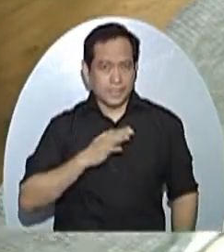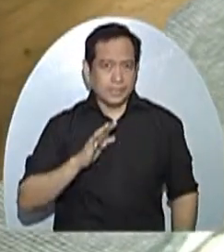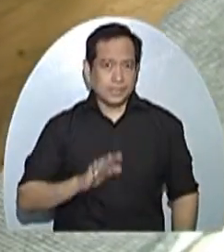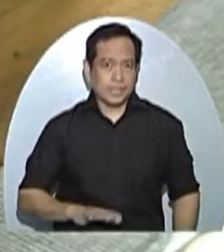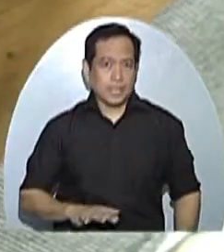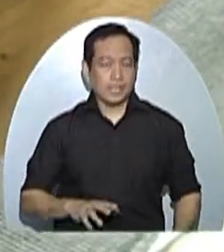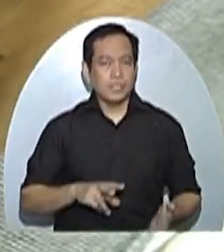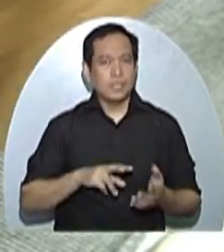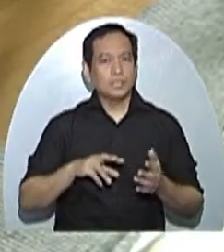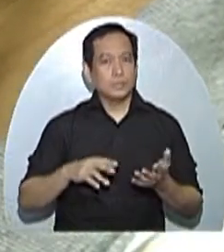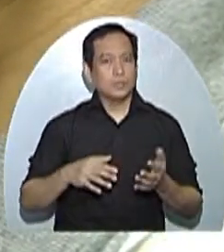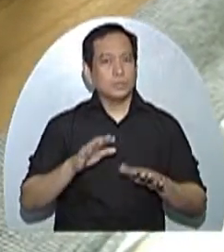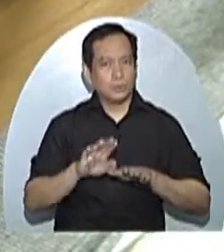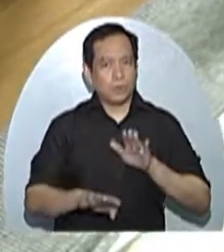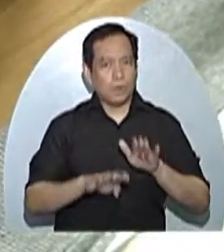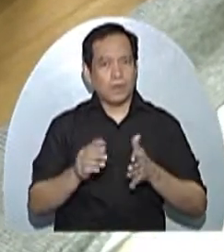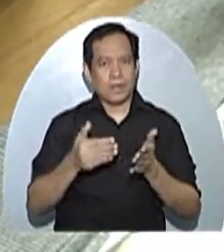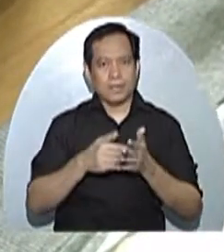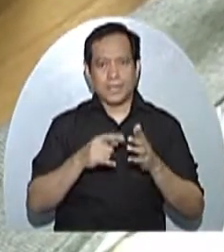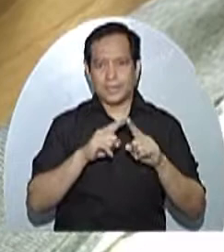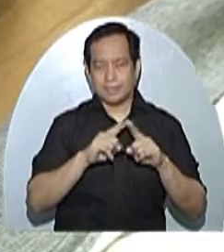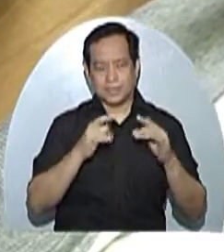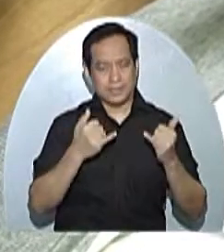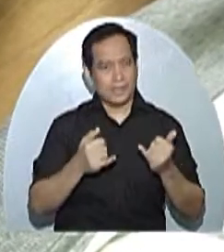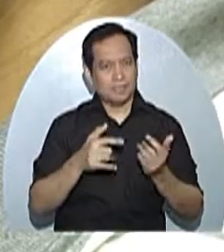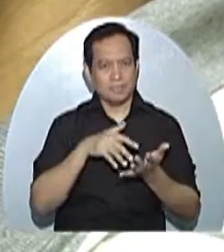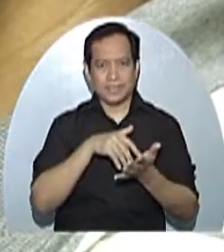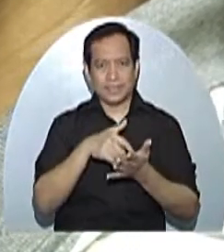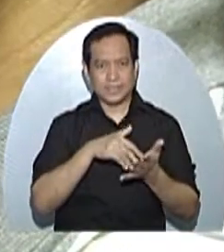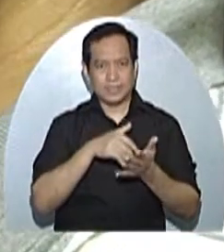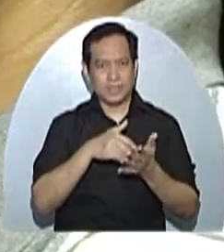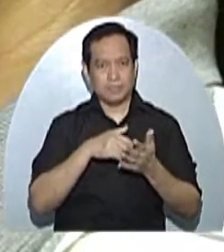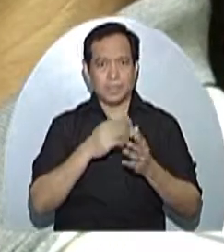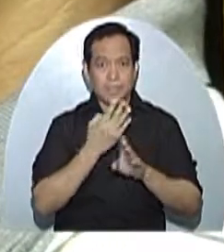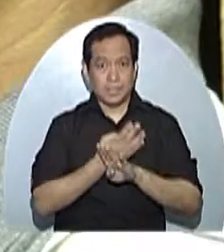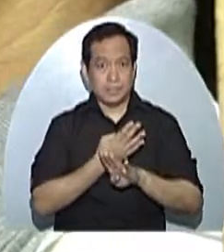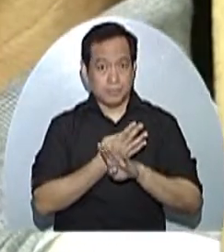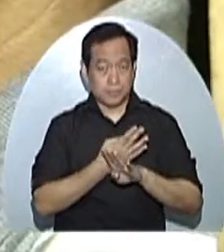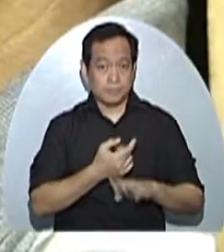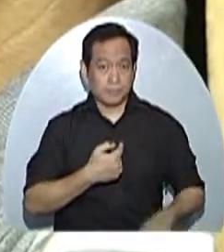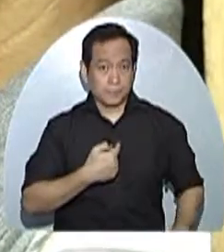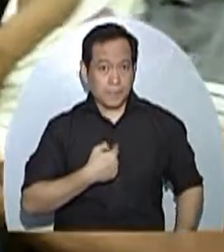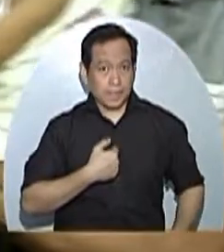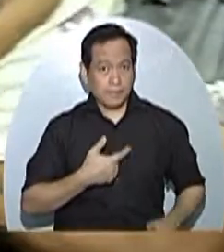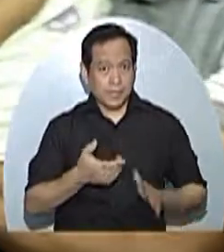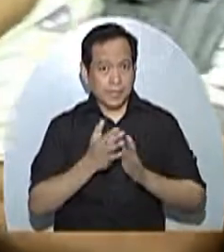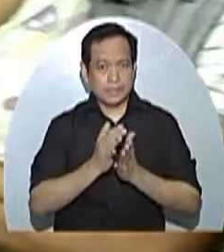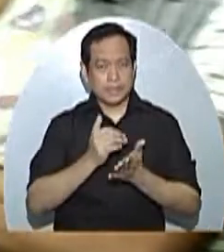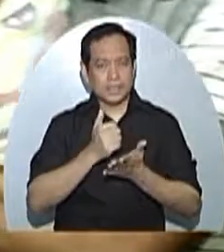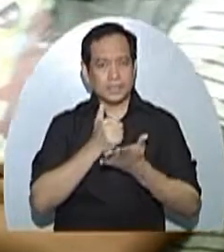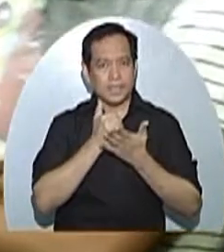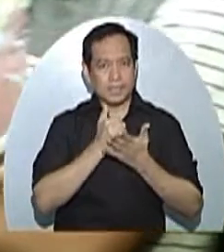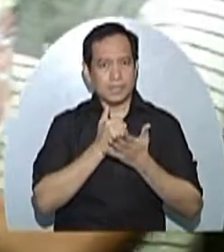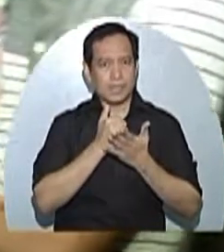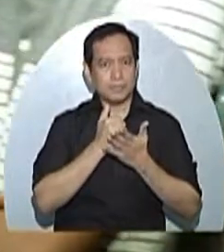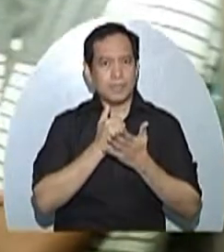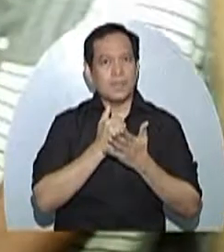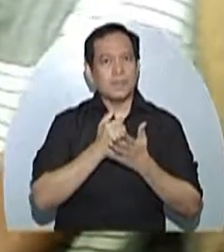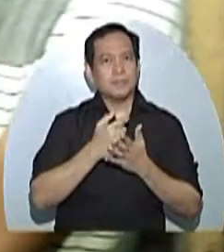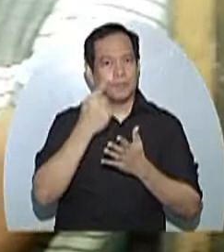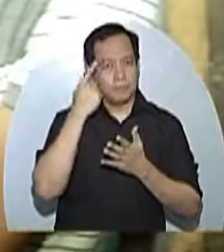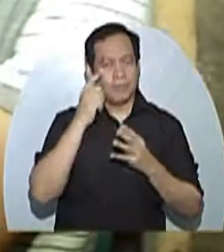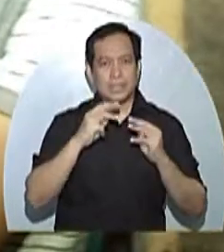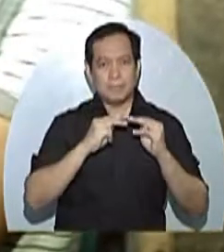siya. Pero ngayon daw, marupok pa daw yung buto niya. Nananawagan po ako, humihingi po ako ng tulong